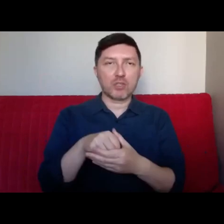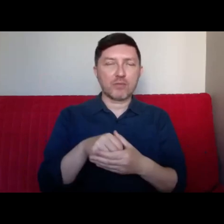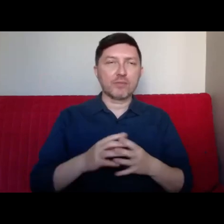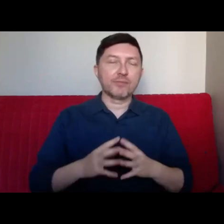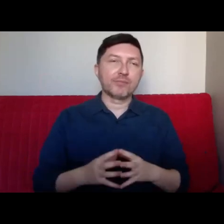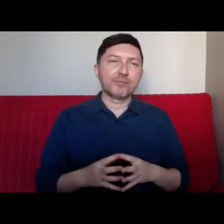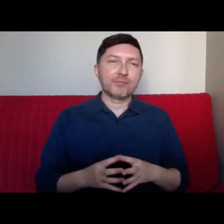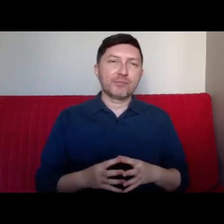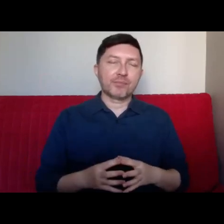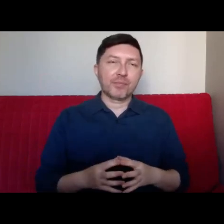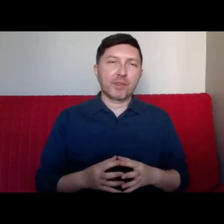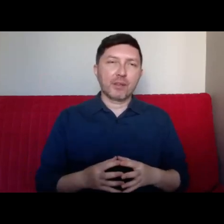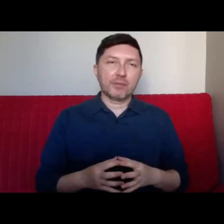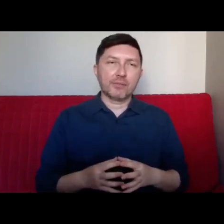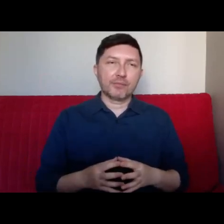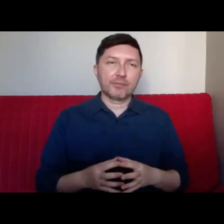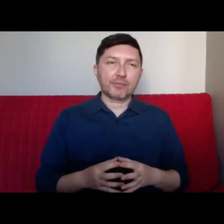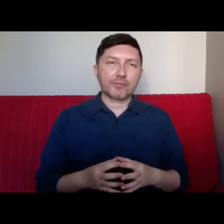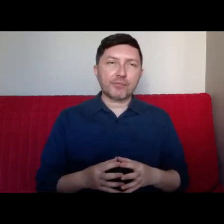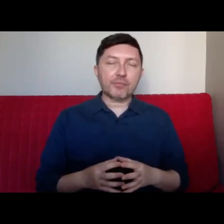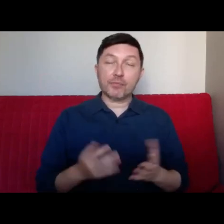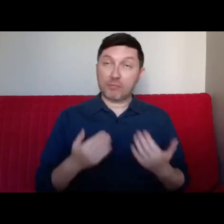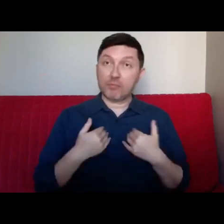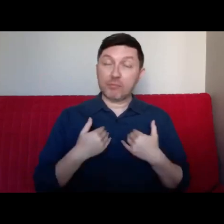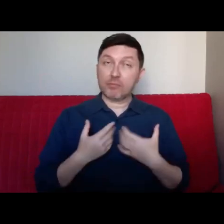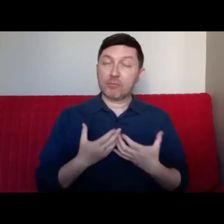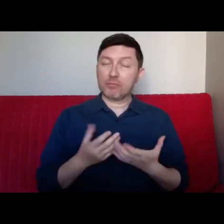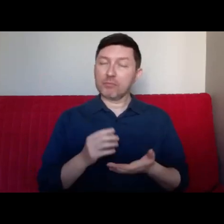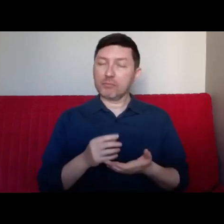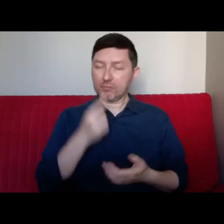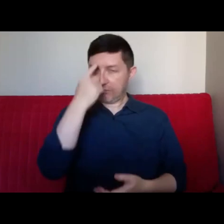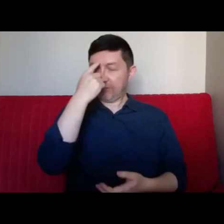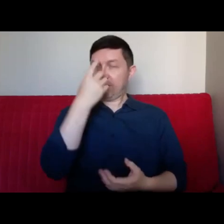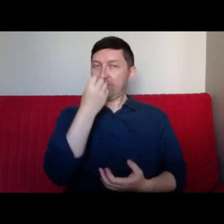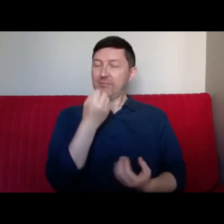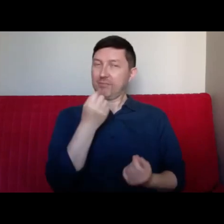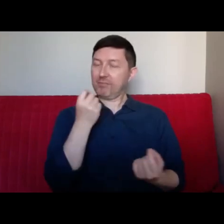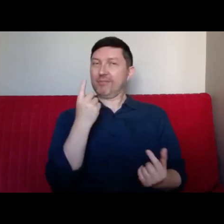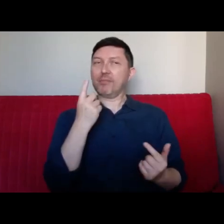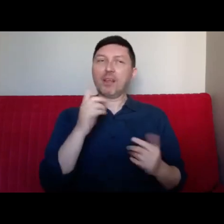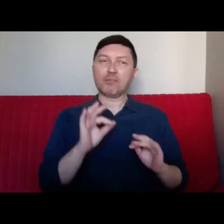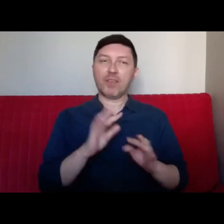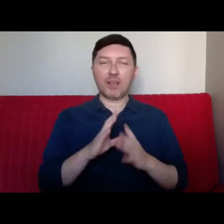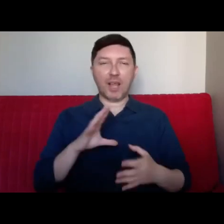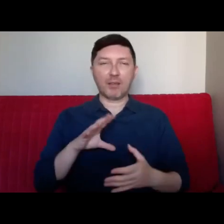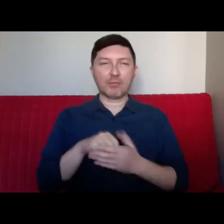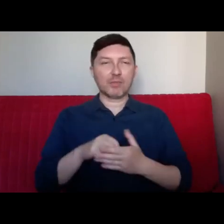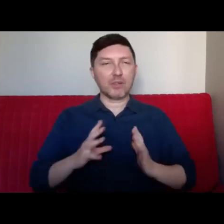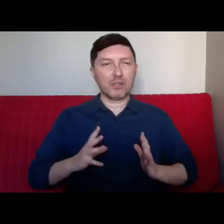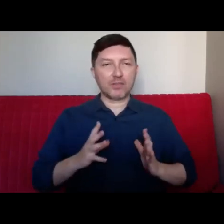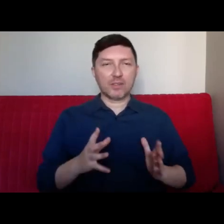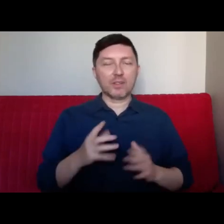c'est dans ce côté pratique et l'implication, je repense au